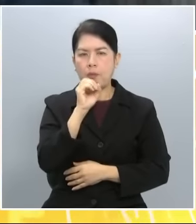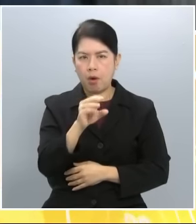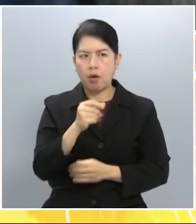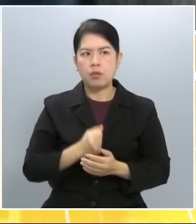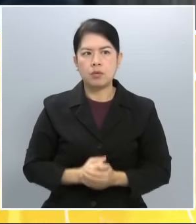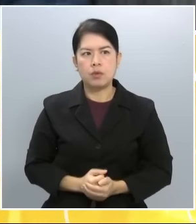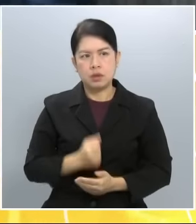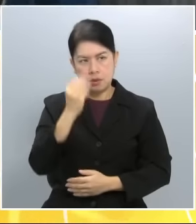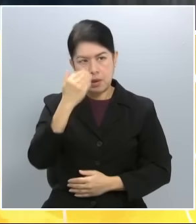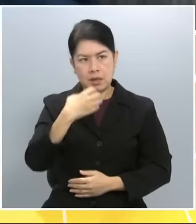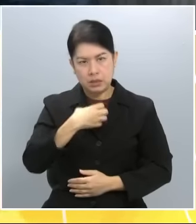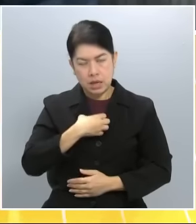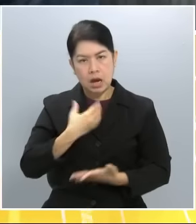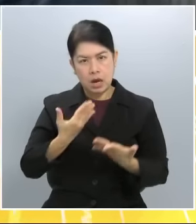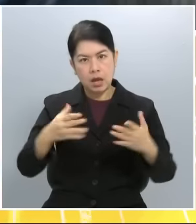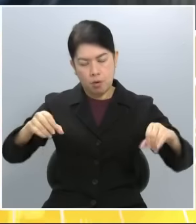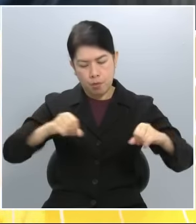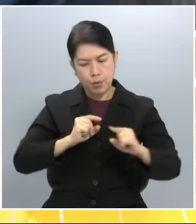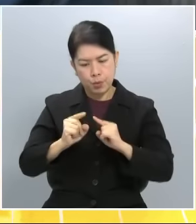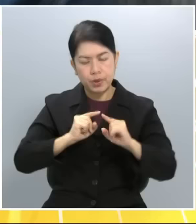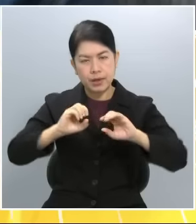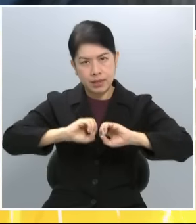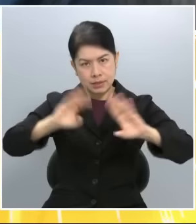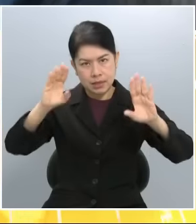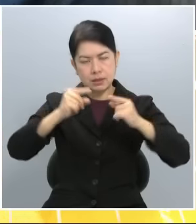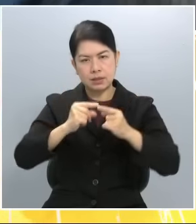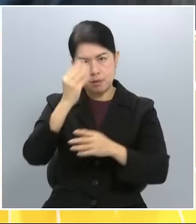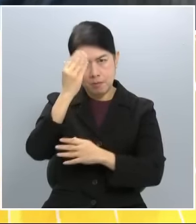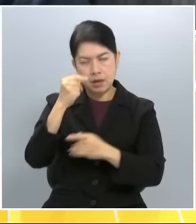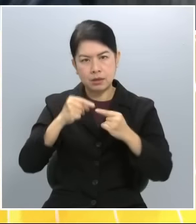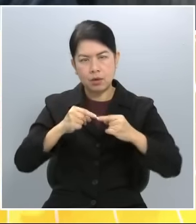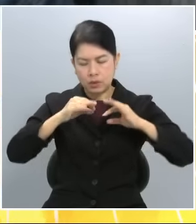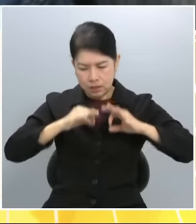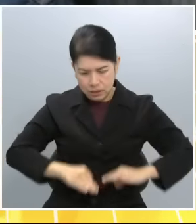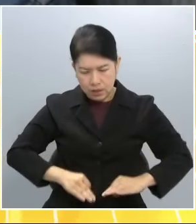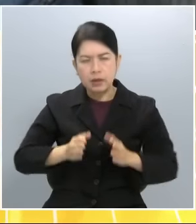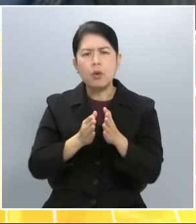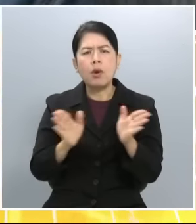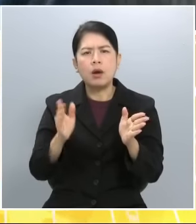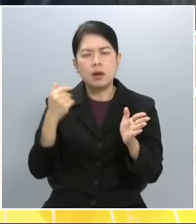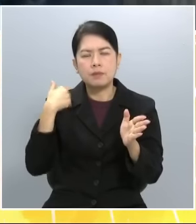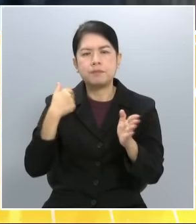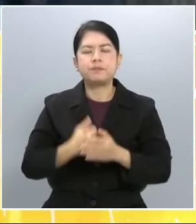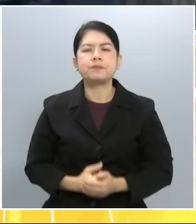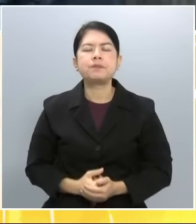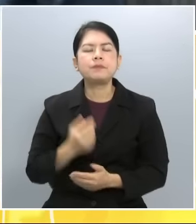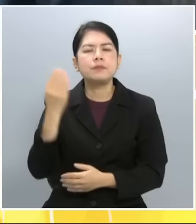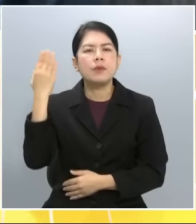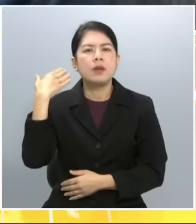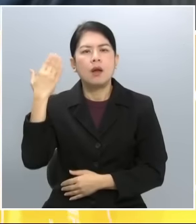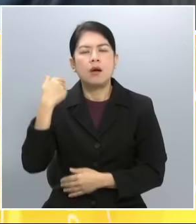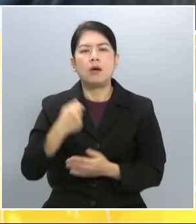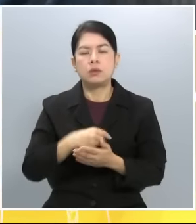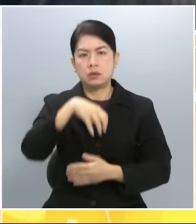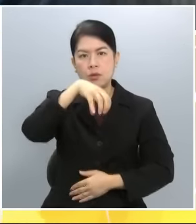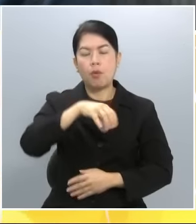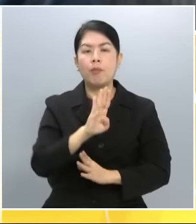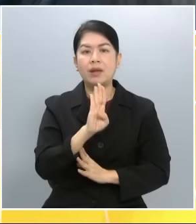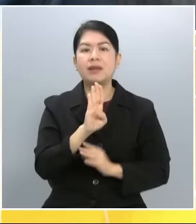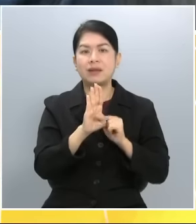พูดจากันให้เข้าใจเพราะหลังจากตัดสินใจแยกทางกันในอดีตที่ผ่านมาห้างหุ้นส่วนจำกัดที่ว่